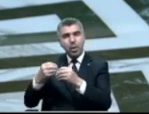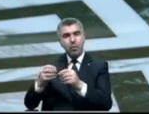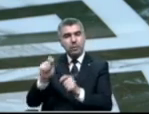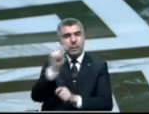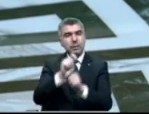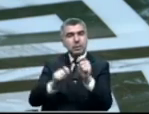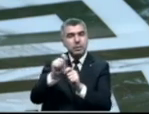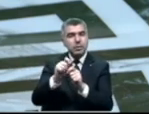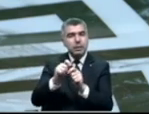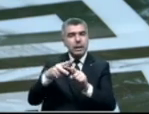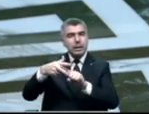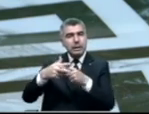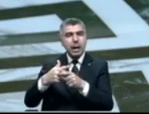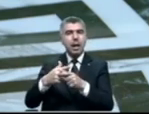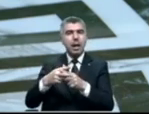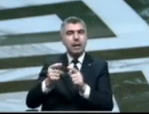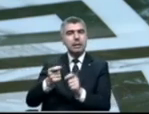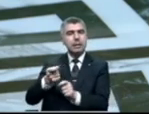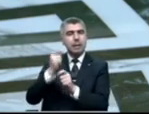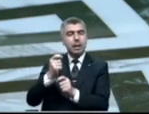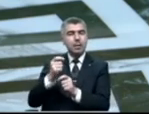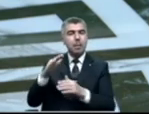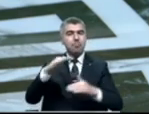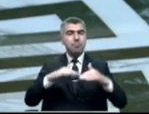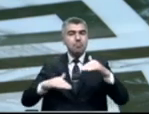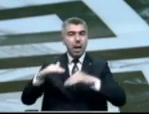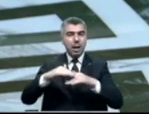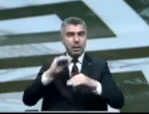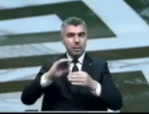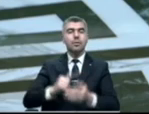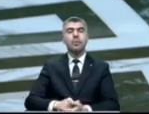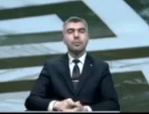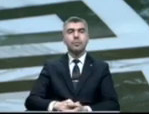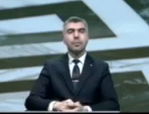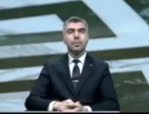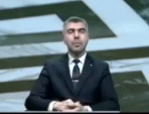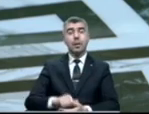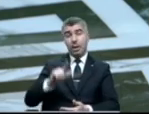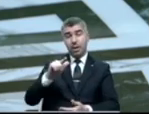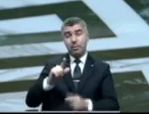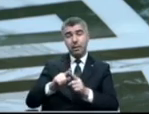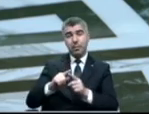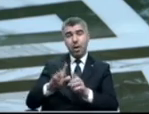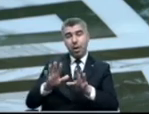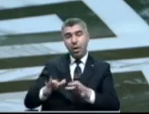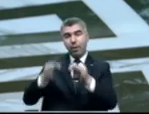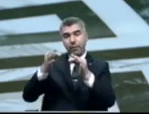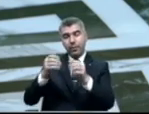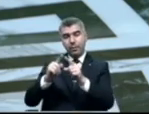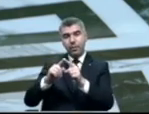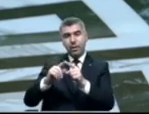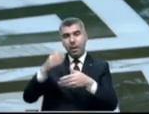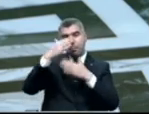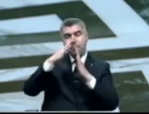التثمين وتطوير صناعات الصيد البحري والرفع من التنافسية ديالها. ففي مجال تثمين المنتجات البحرية